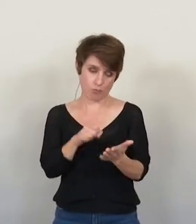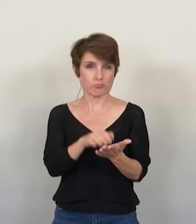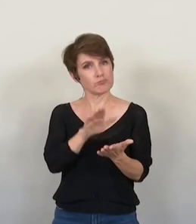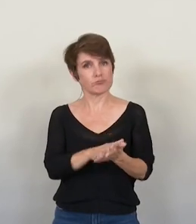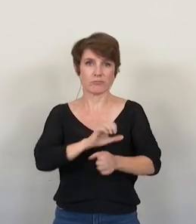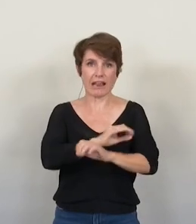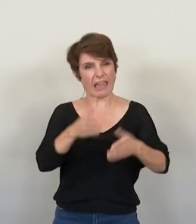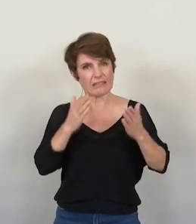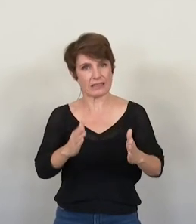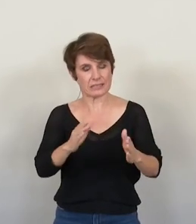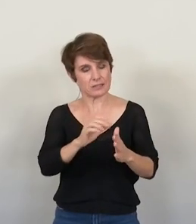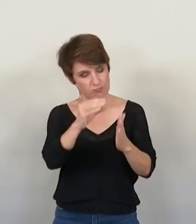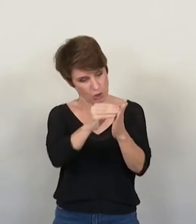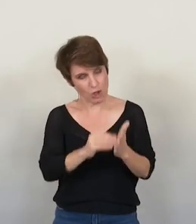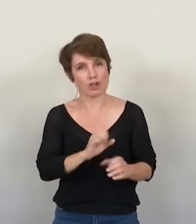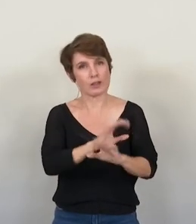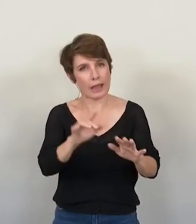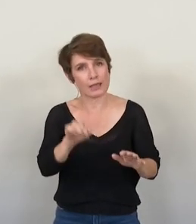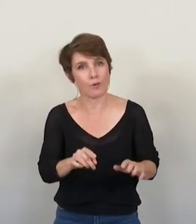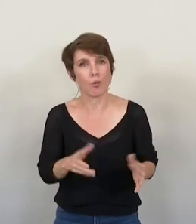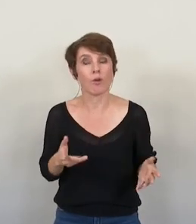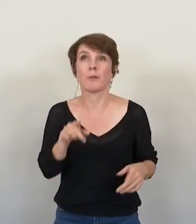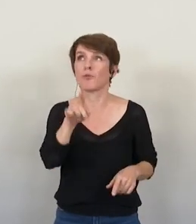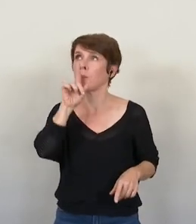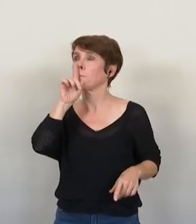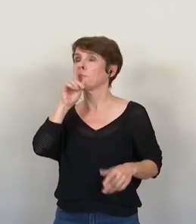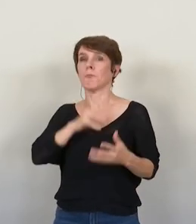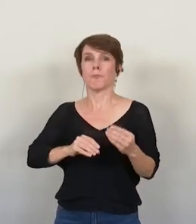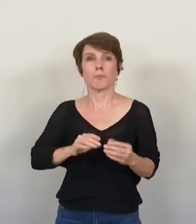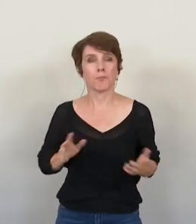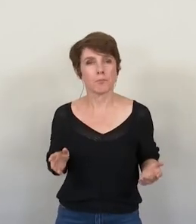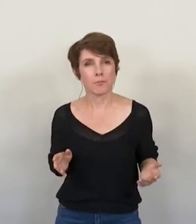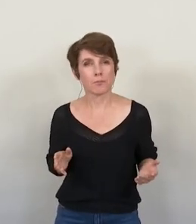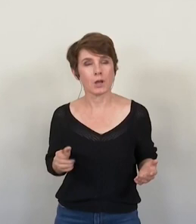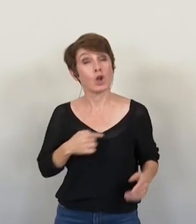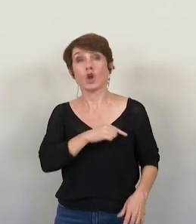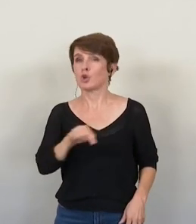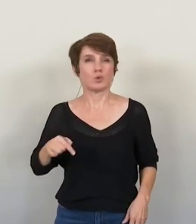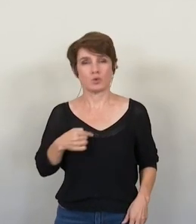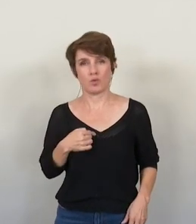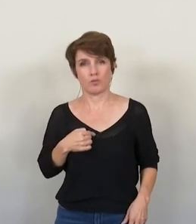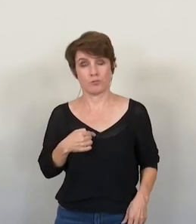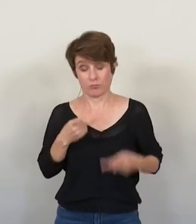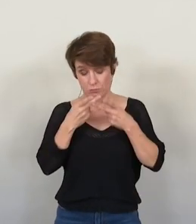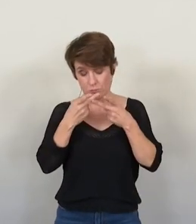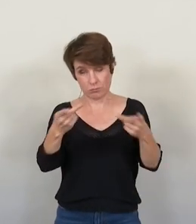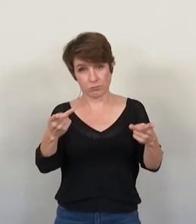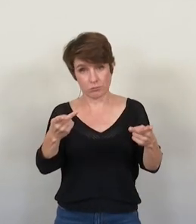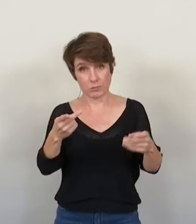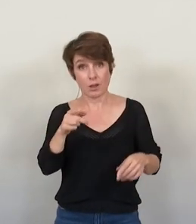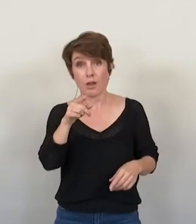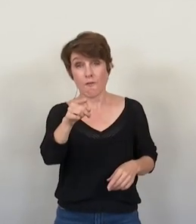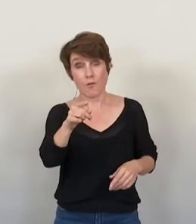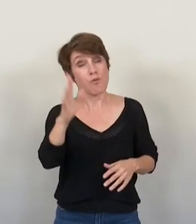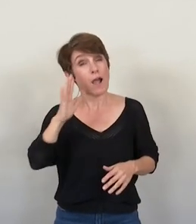nous vous le redisons ici avec fermeté mais dignité nous n'acceptons pas ce manquement à la